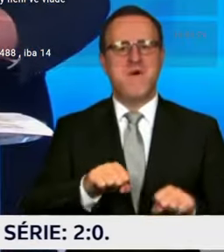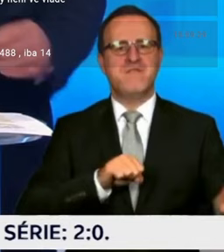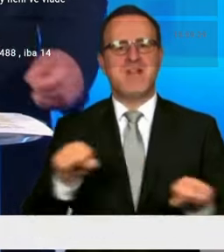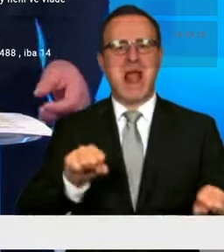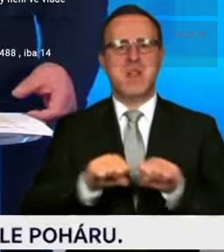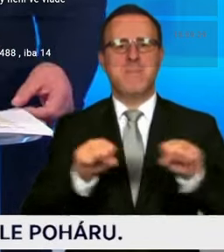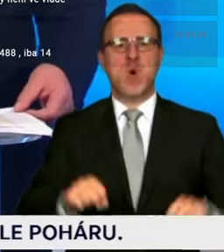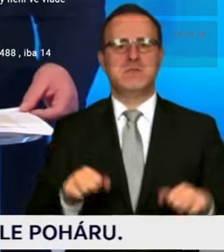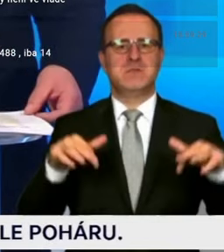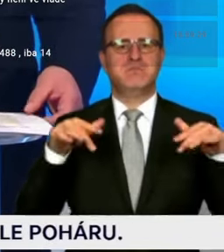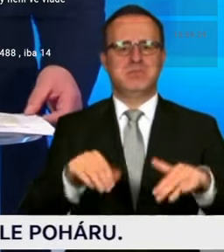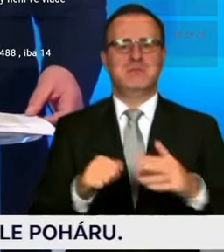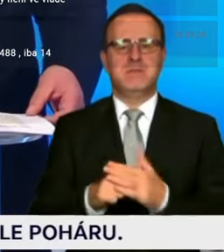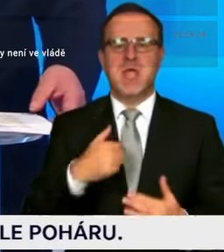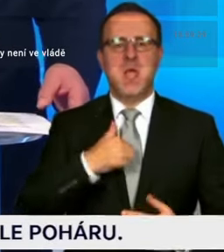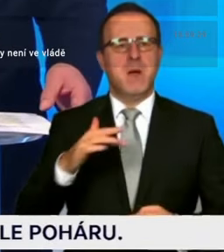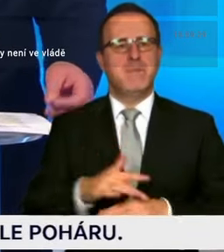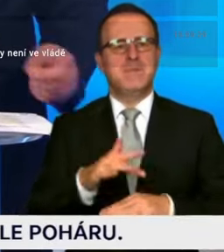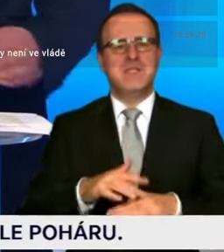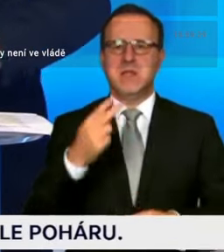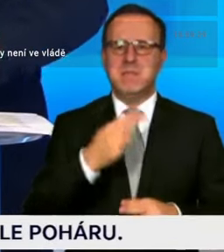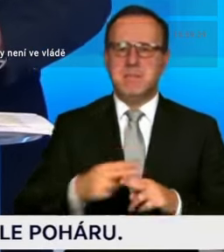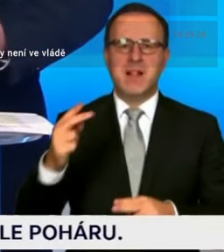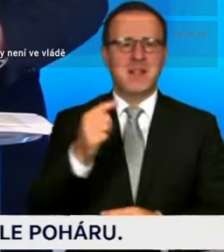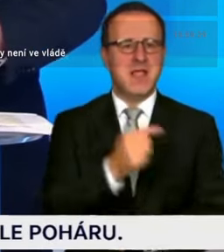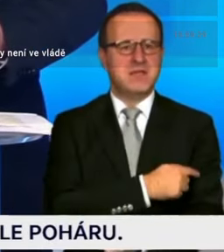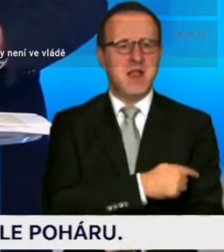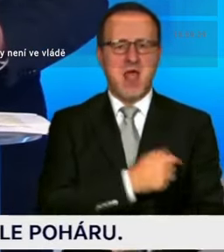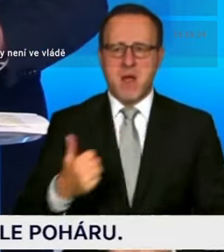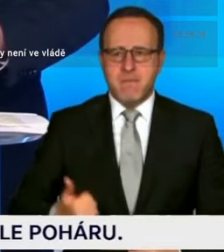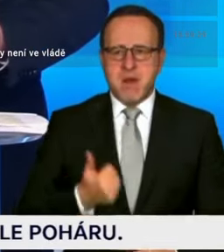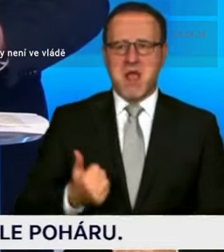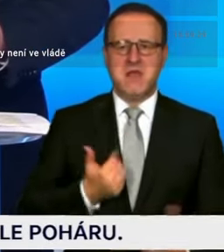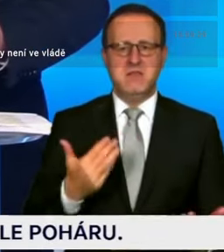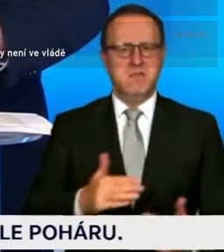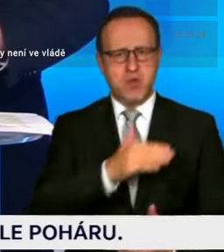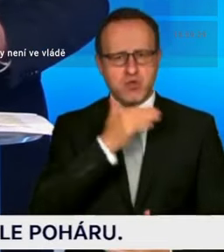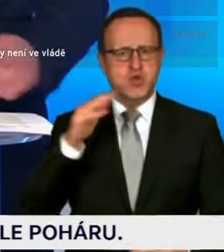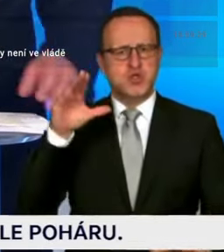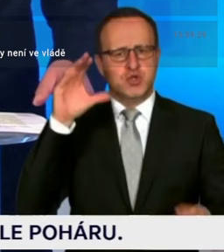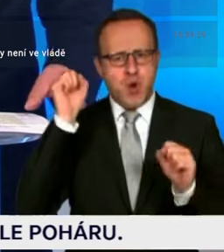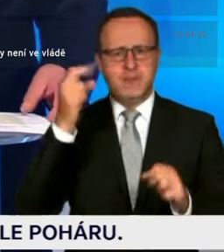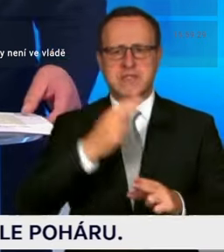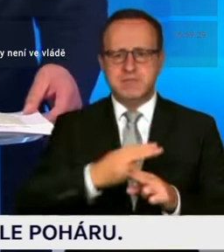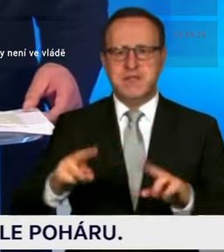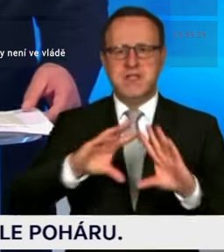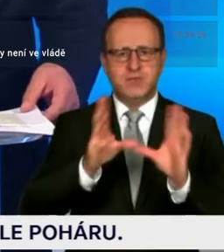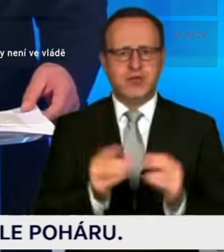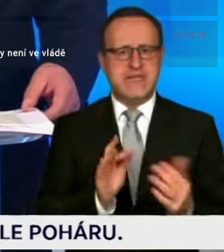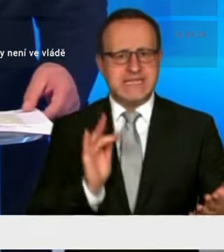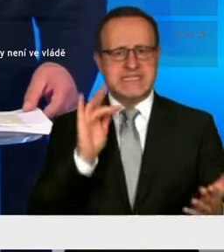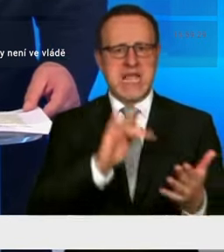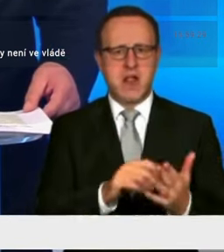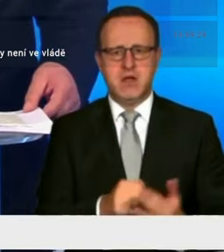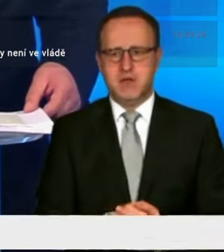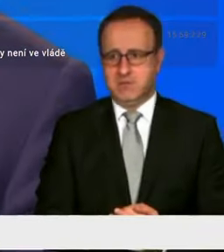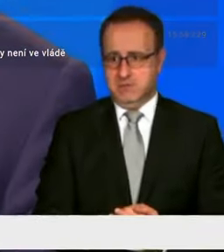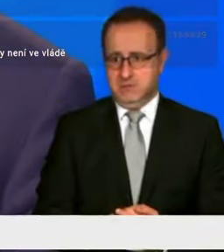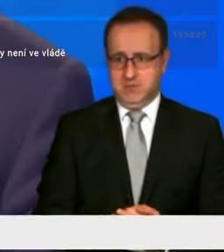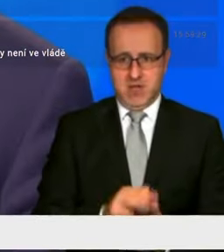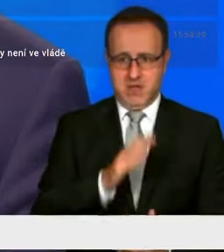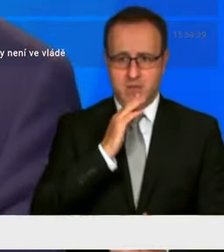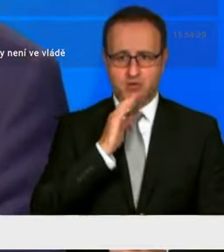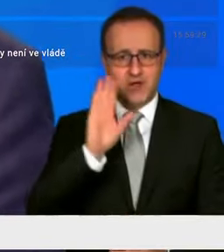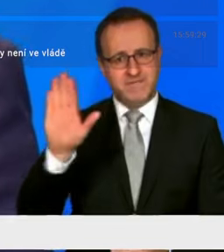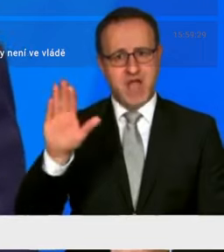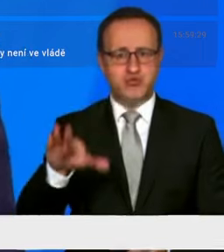pretože sa cítite ešte plný sily mladí dostatočne schopní naplniť všetky tie ciele tak naozaj nemôžu to vnímať vaši